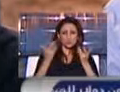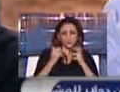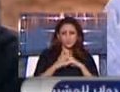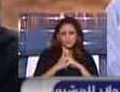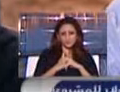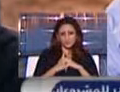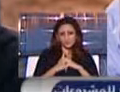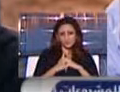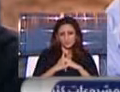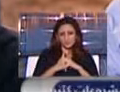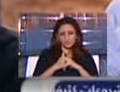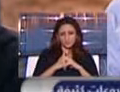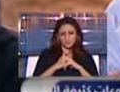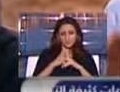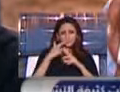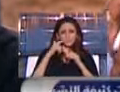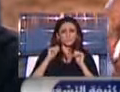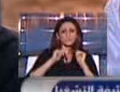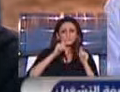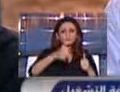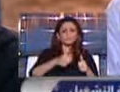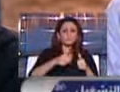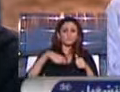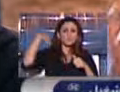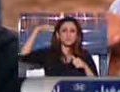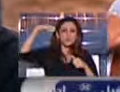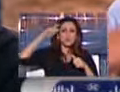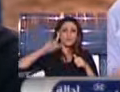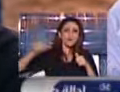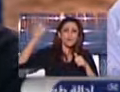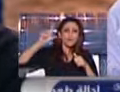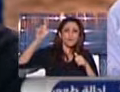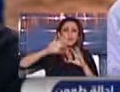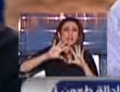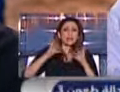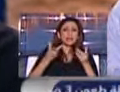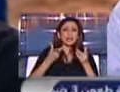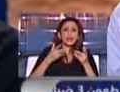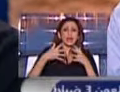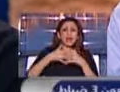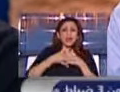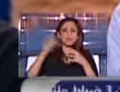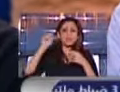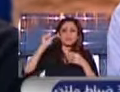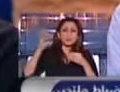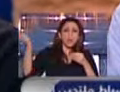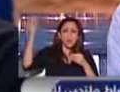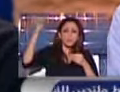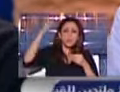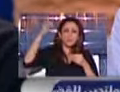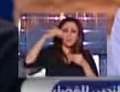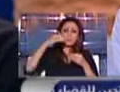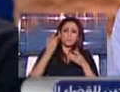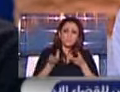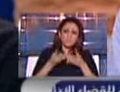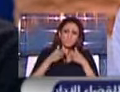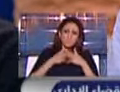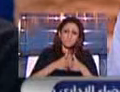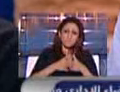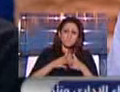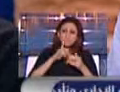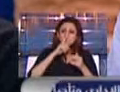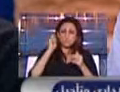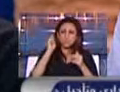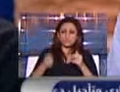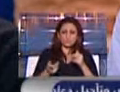وصلوا للوزاره، ليه وصلوا انهم يمسكوا مناصب حساسه في الدوله. يعني اخيرا يا استاذ عمرو الشعب السويس مظلوم، ملوش حظ معايا